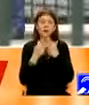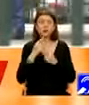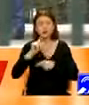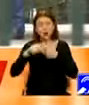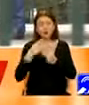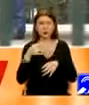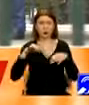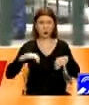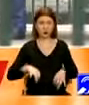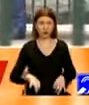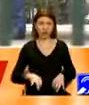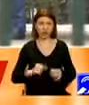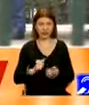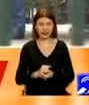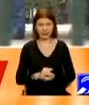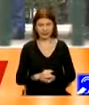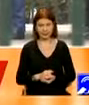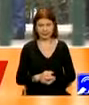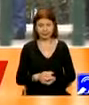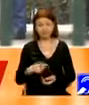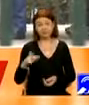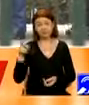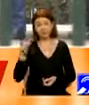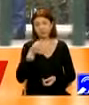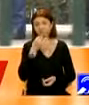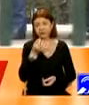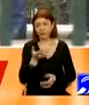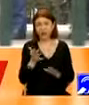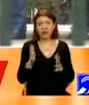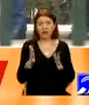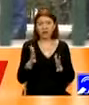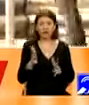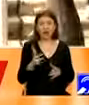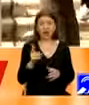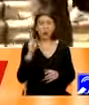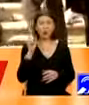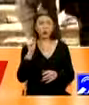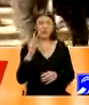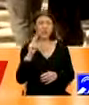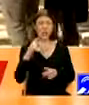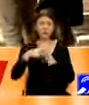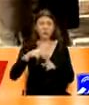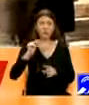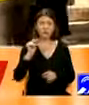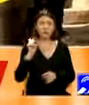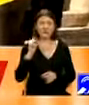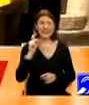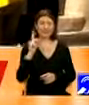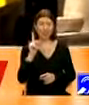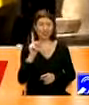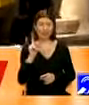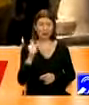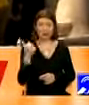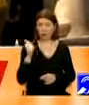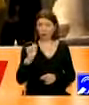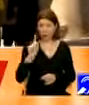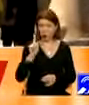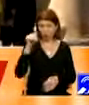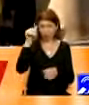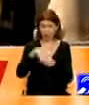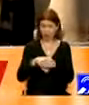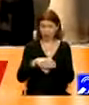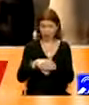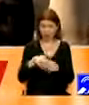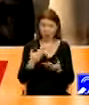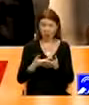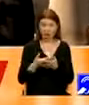Klaus Iohannis de la Cotroceni. Ei susțin că în condițiile în care atât USR Plus cât și PSD nu votează o